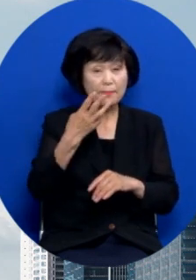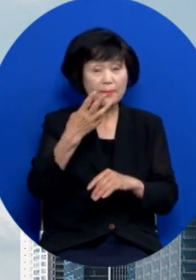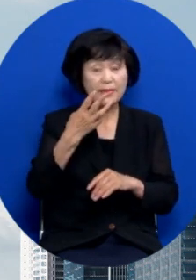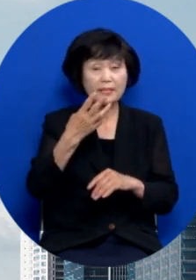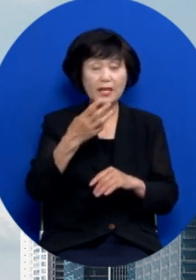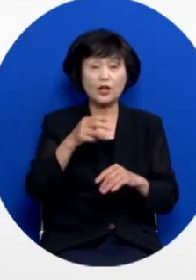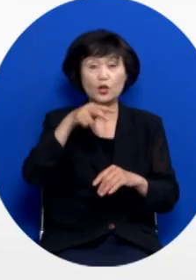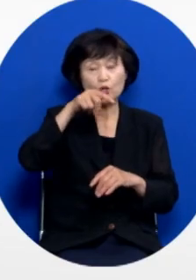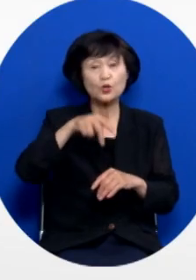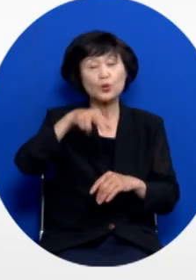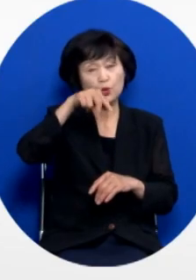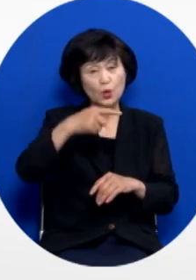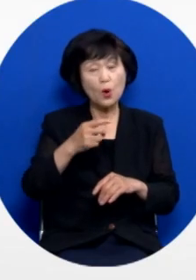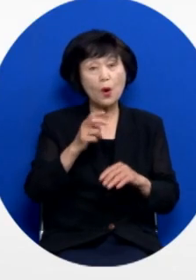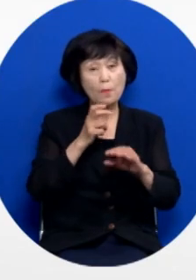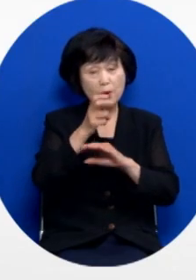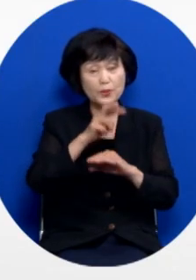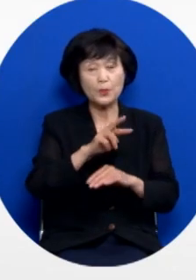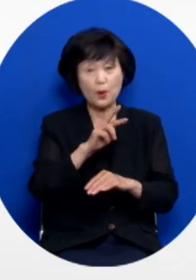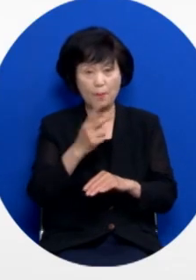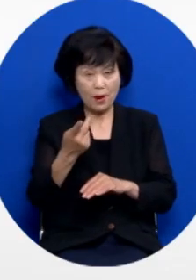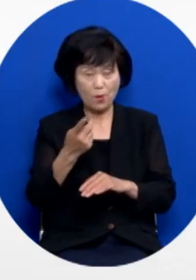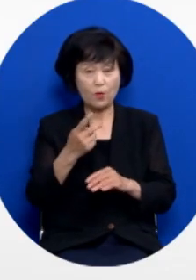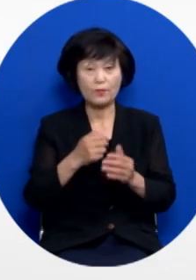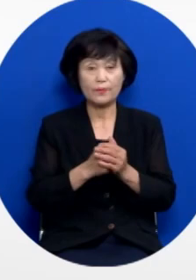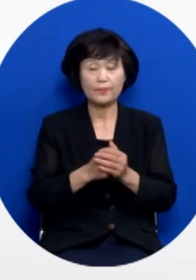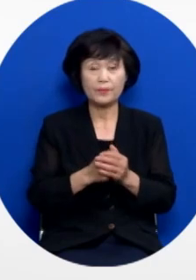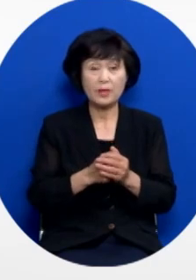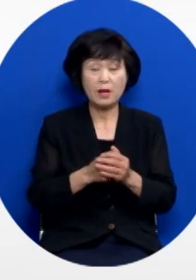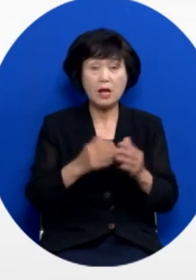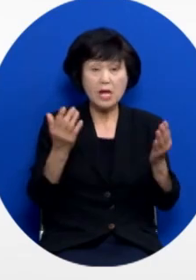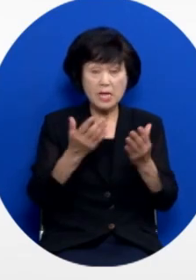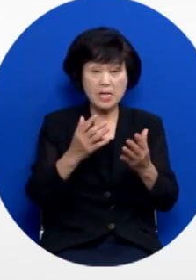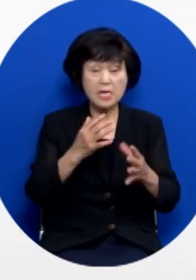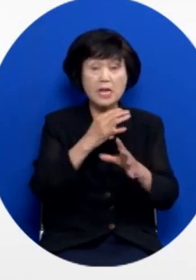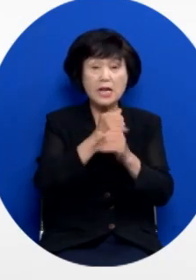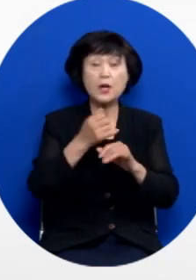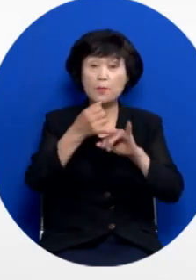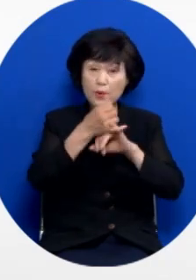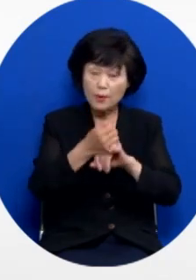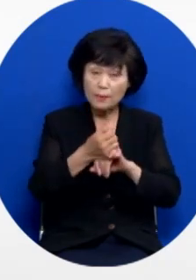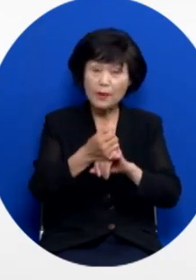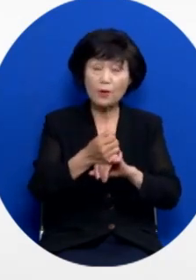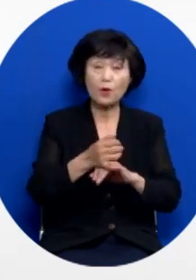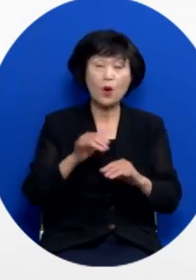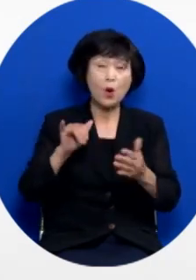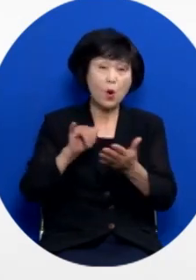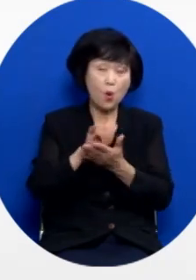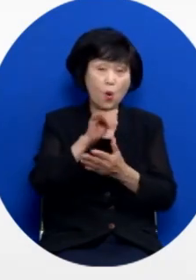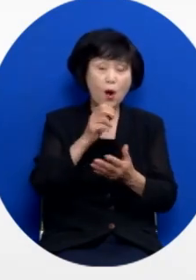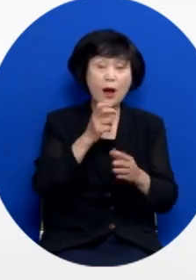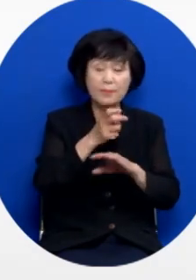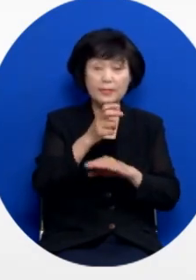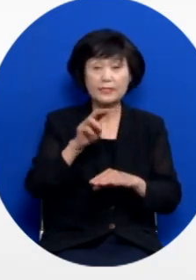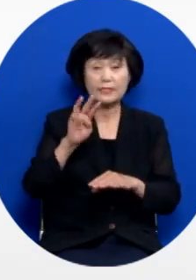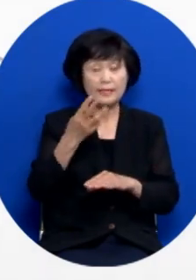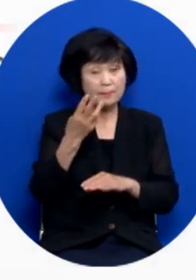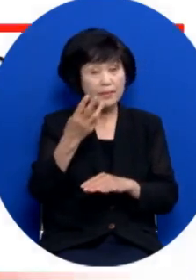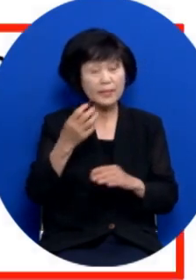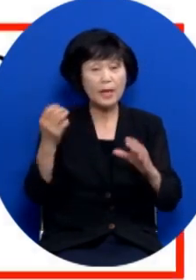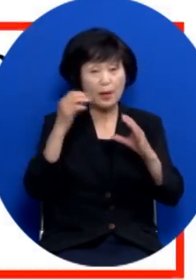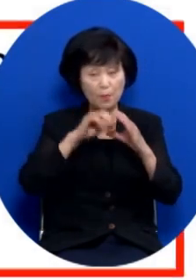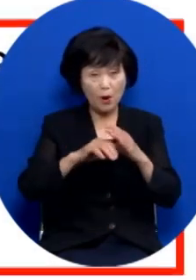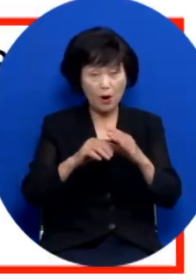했습니다. 서울시는 환경부 등과 업무 협약을 맺고 공항버스 약 300대를 포함해 대중교통